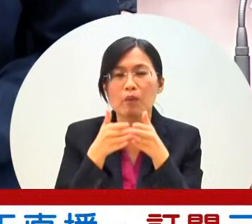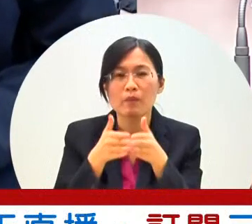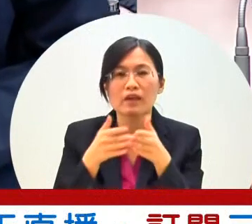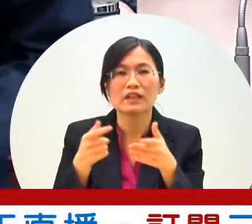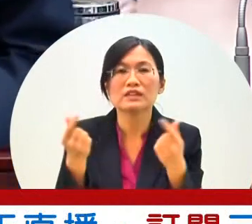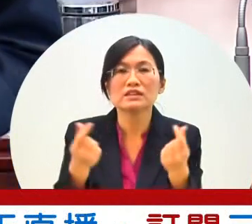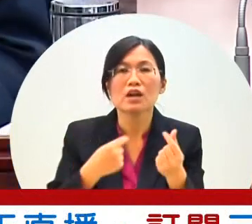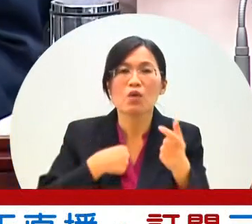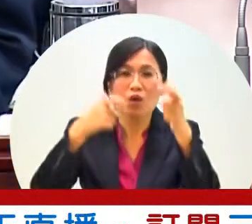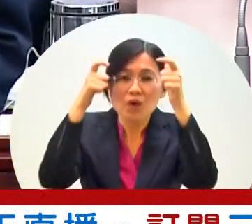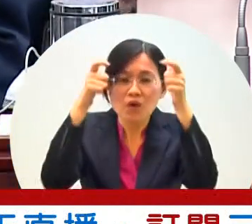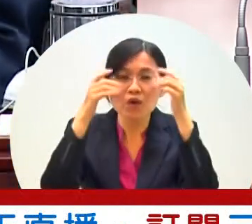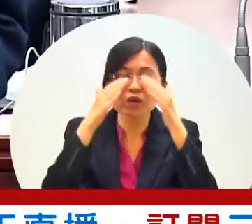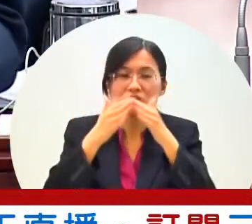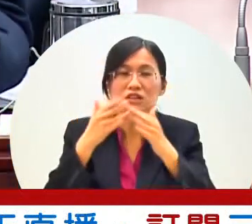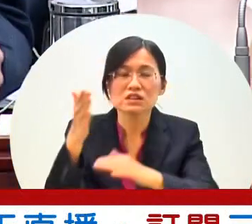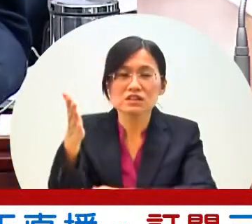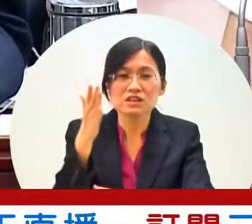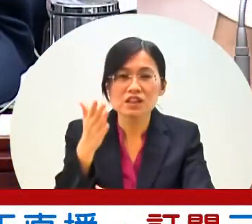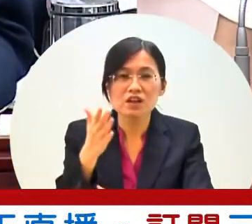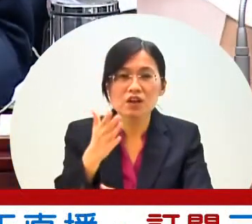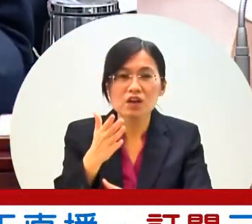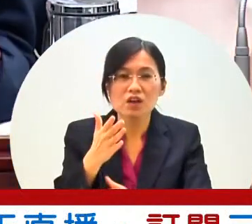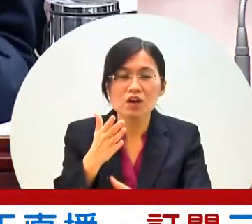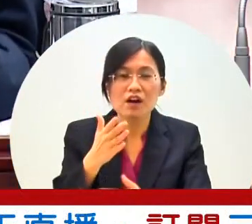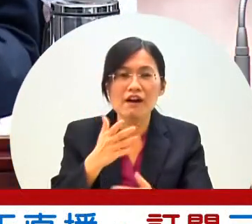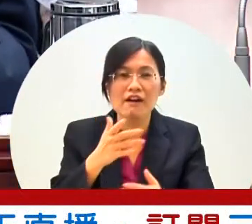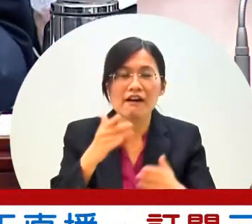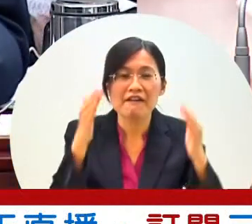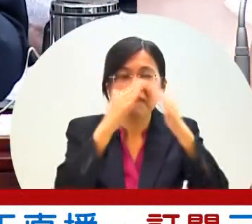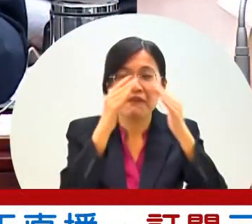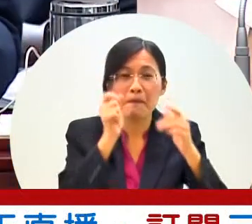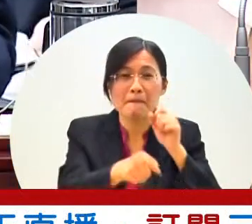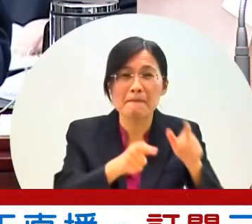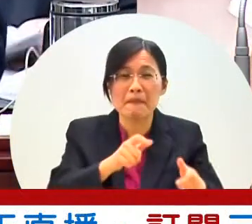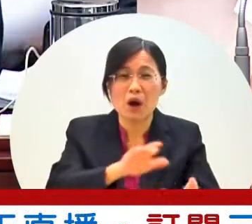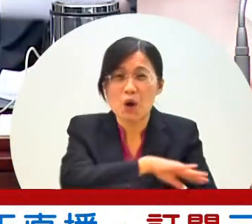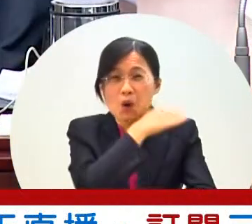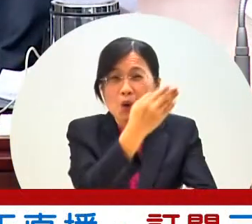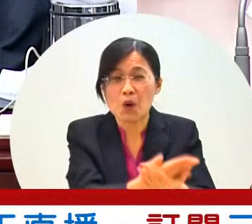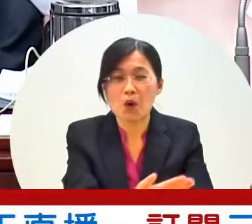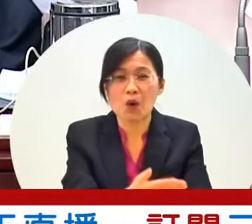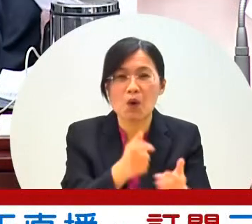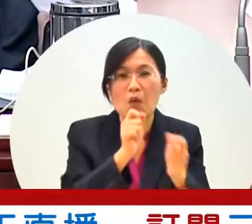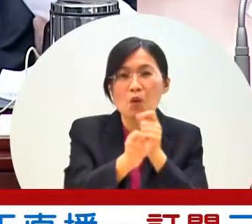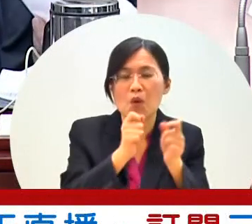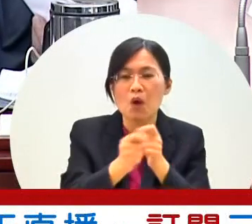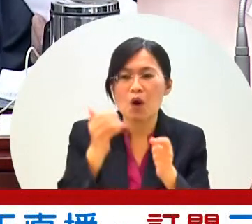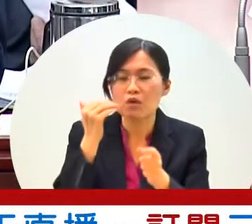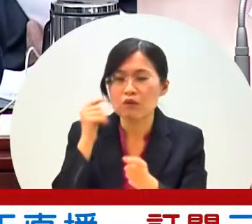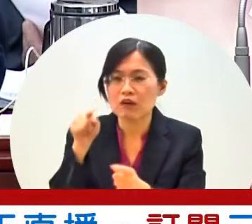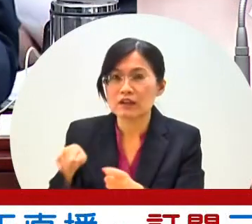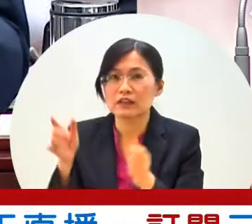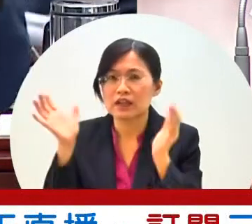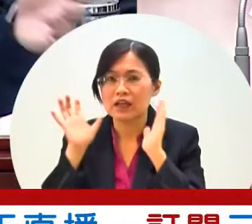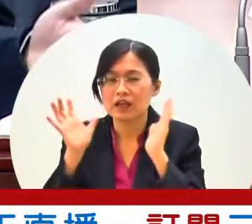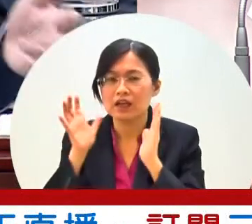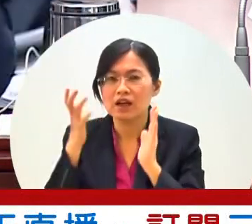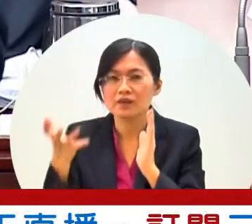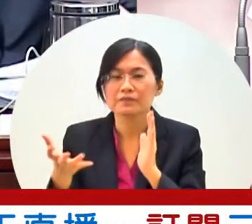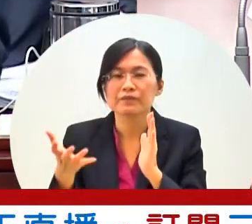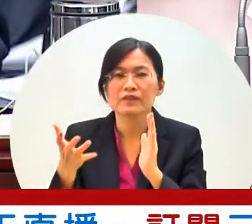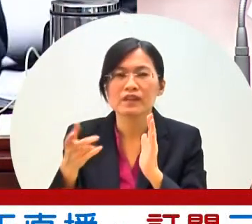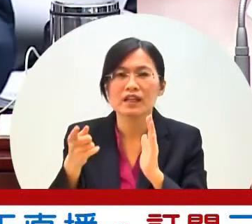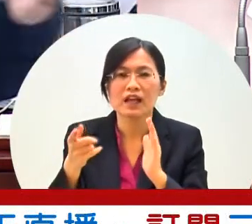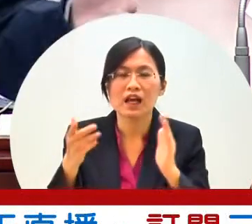把我们的囤房税拿来做一些，假如有小孩的，我们增加的这个部分，就中央已经有囤房这个相